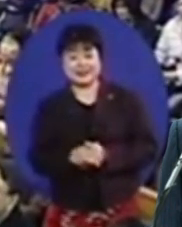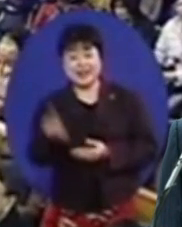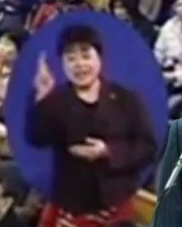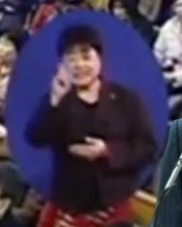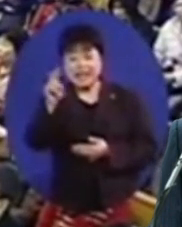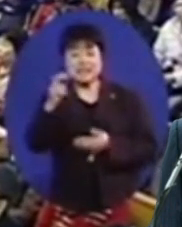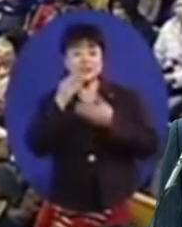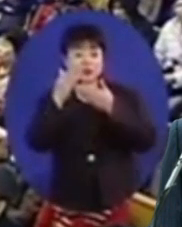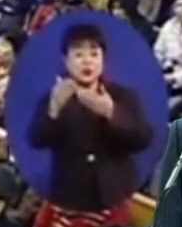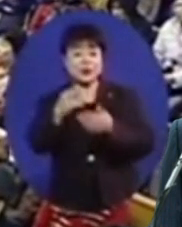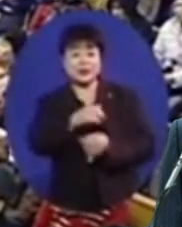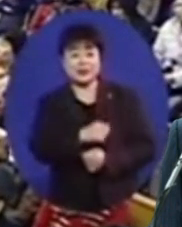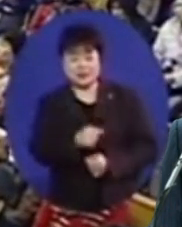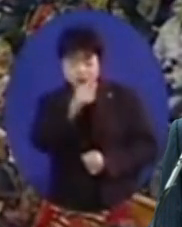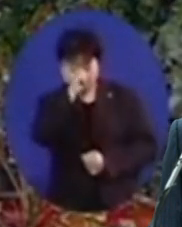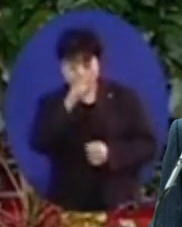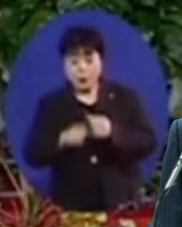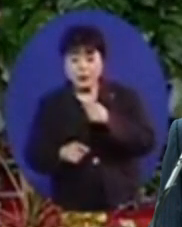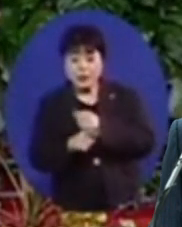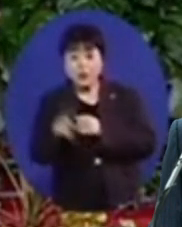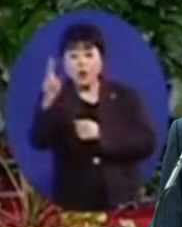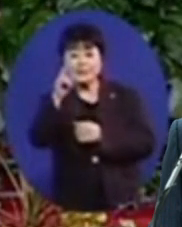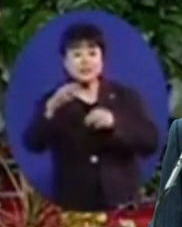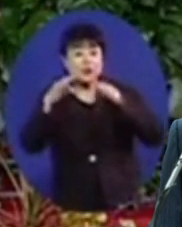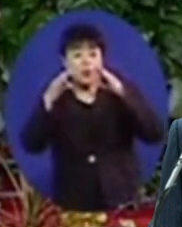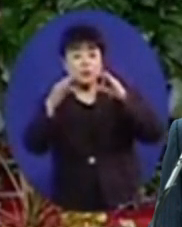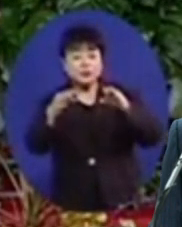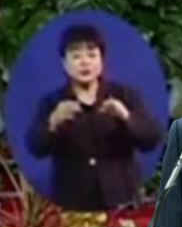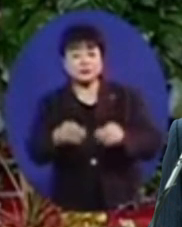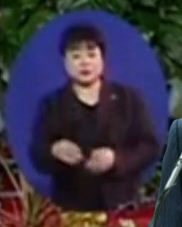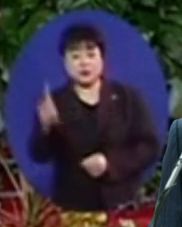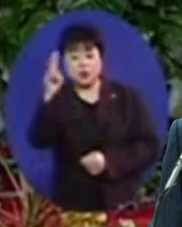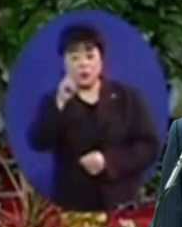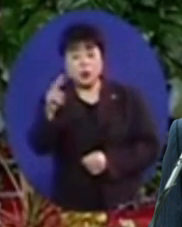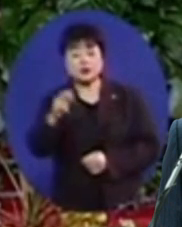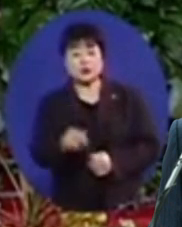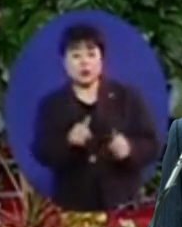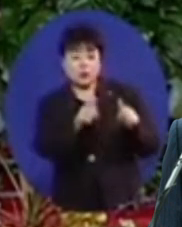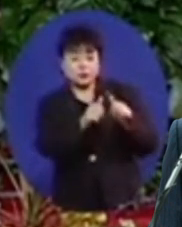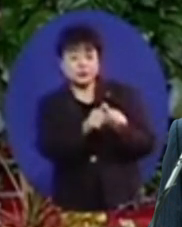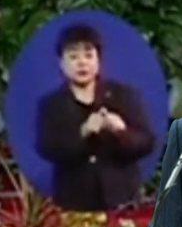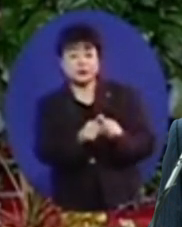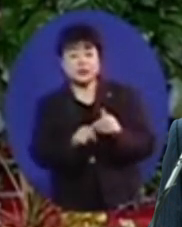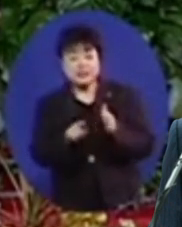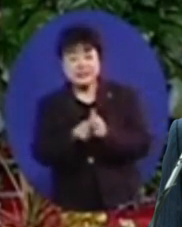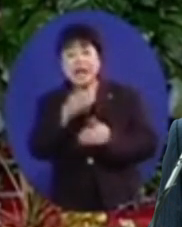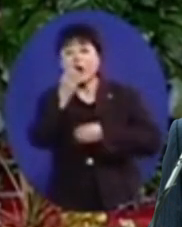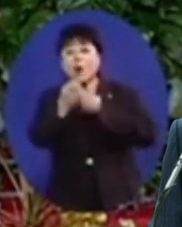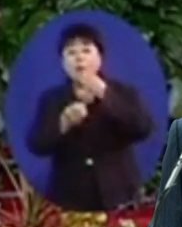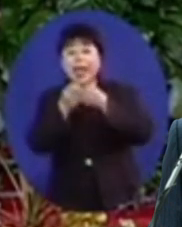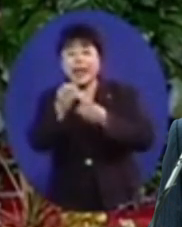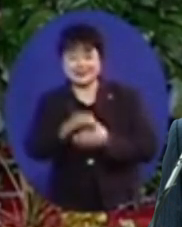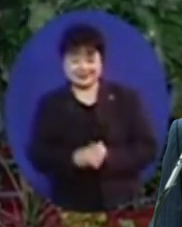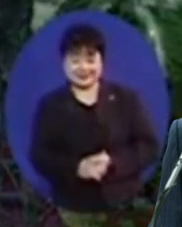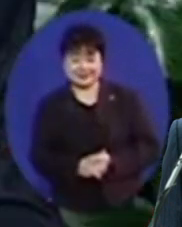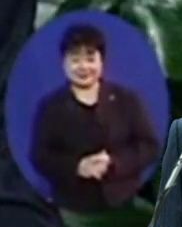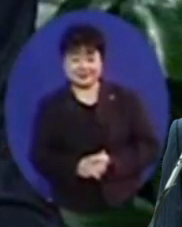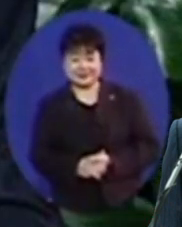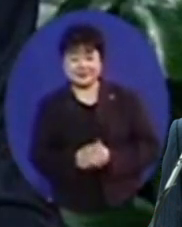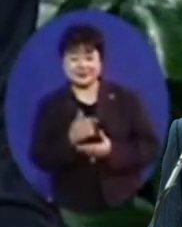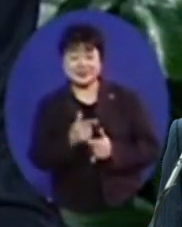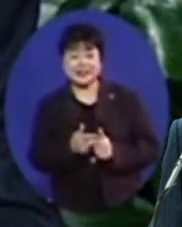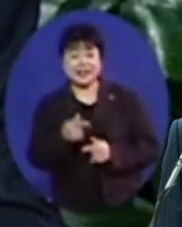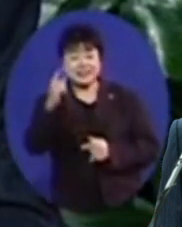찬송이 굉장히 좋은 것은 찬송은 혹조를 붙인 신앙 고백인 것입니다. 내